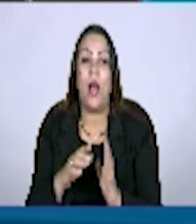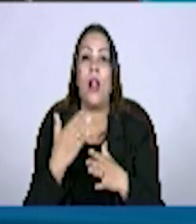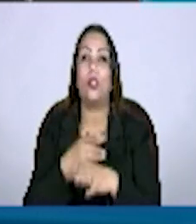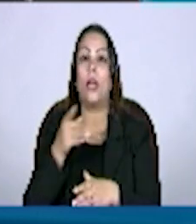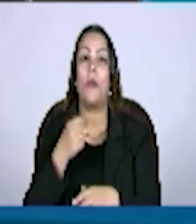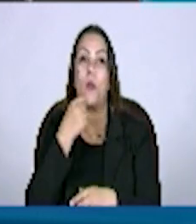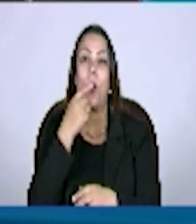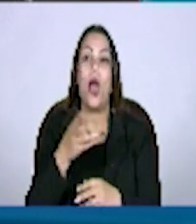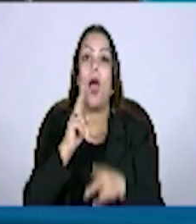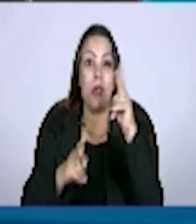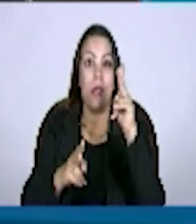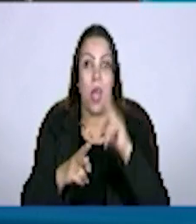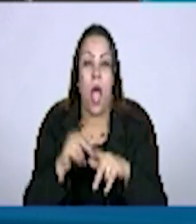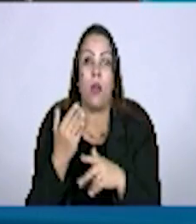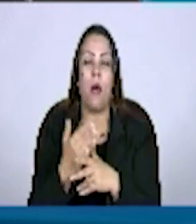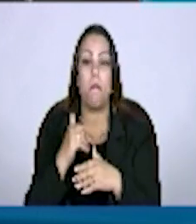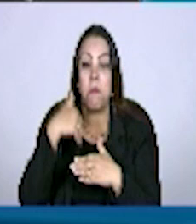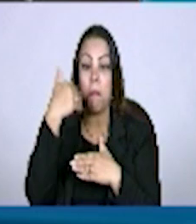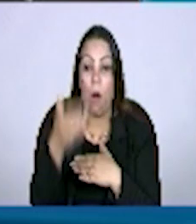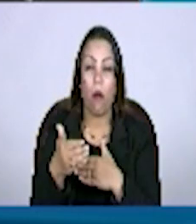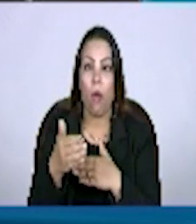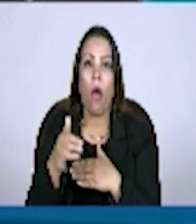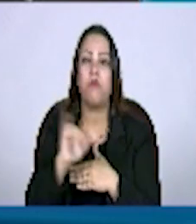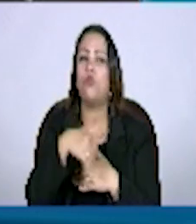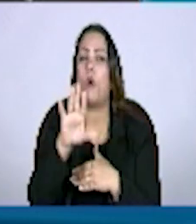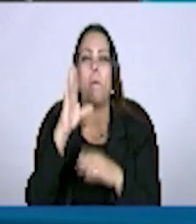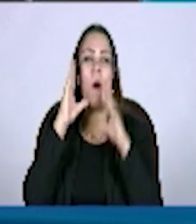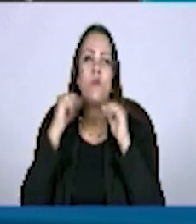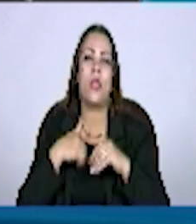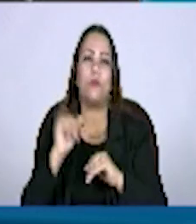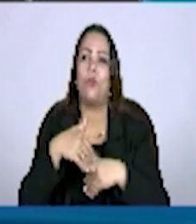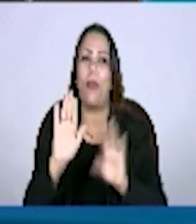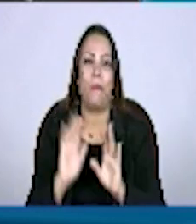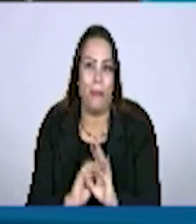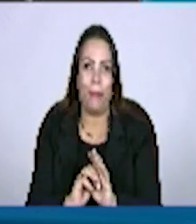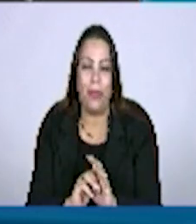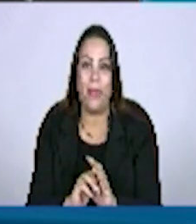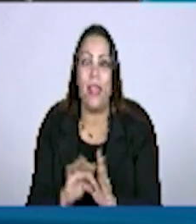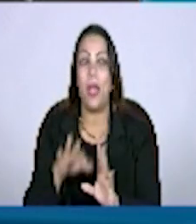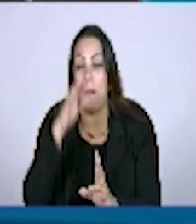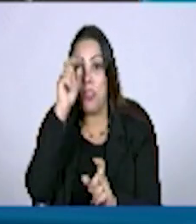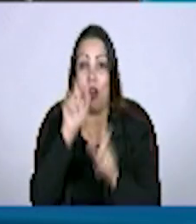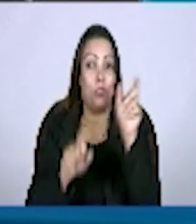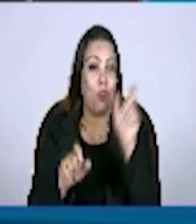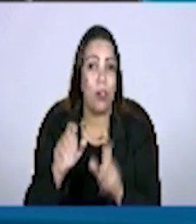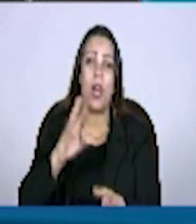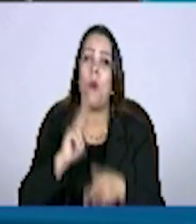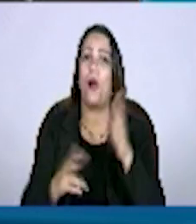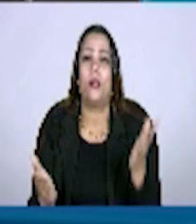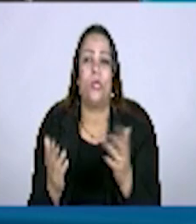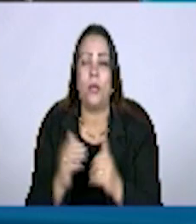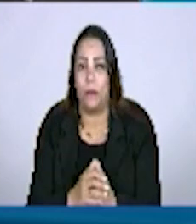عشان كده هو بيقول لك اي حاجه خارجك ليست هي سبب سعادتك سواء كانوا اشخاص او